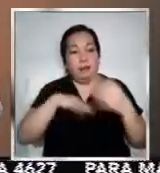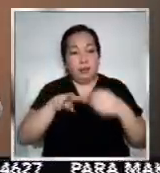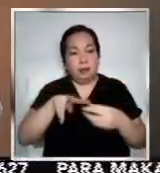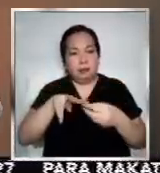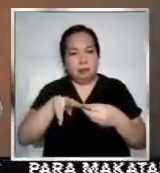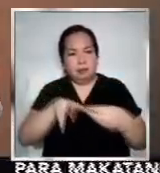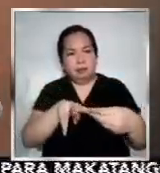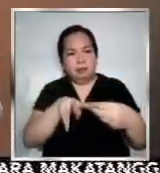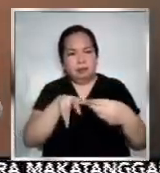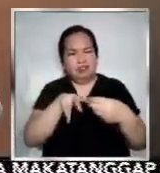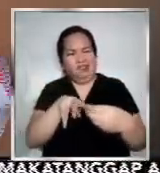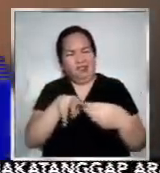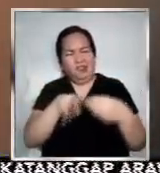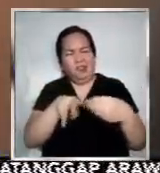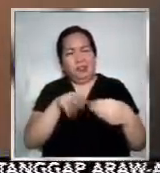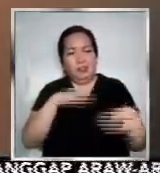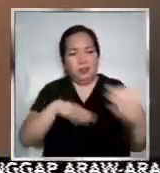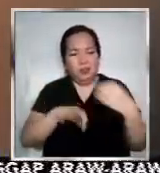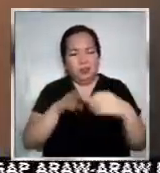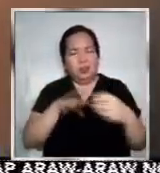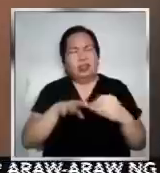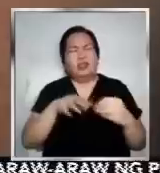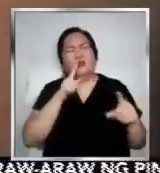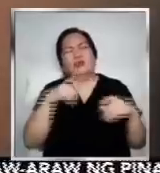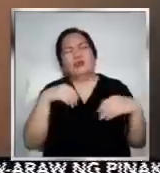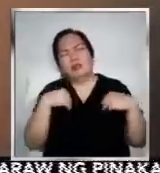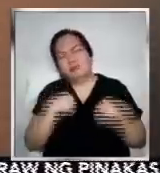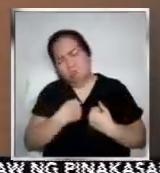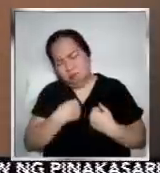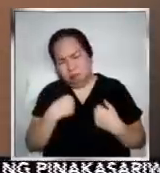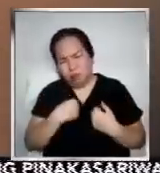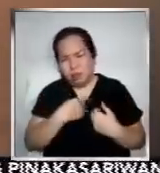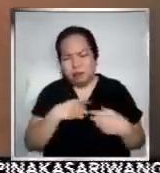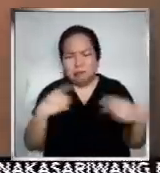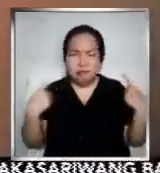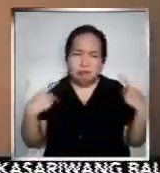na ako. Just, sabi ko, sakit na yung katawan ko.